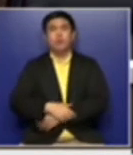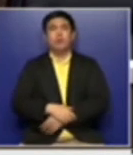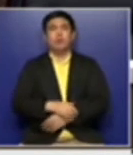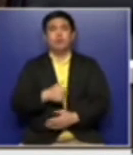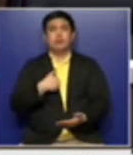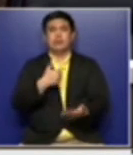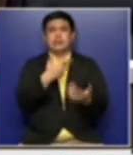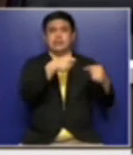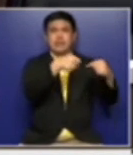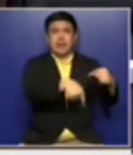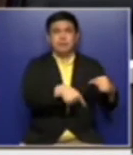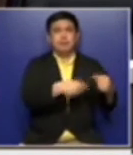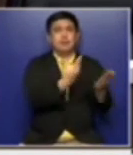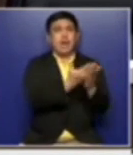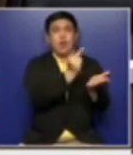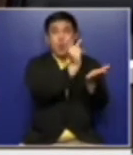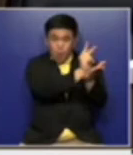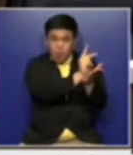การซ้ำซ้อน